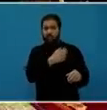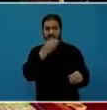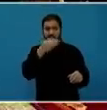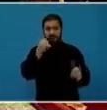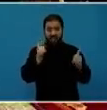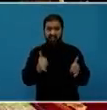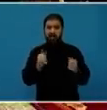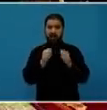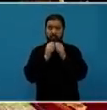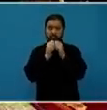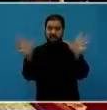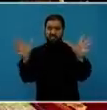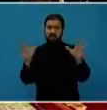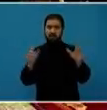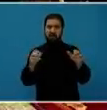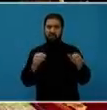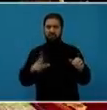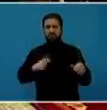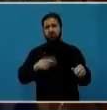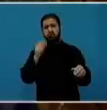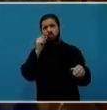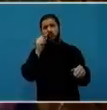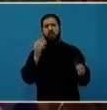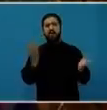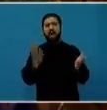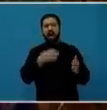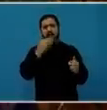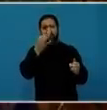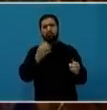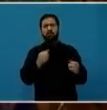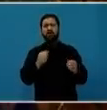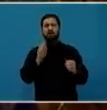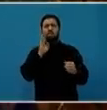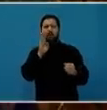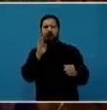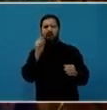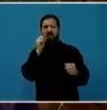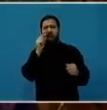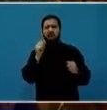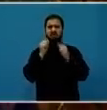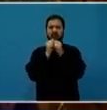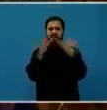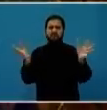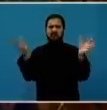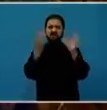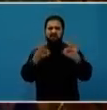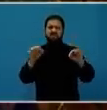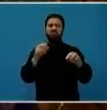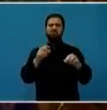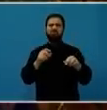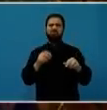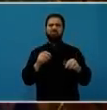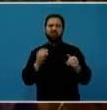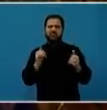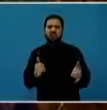blesteme? Da. Sunt oameni care spun, iată, mama sau tatăl m-a blestemat să ajung așa, să fiu așa.